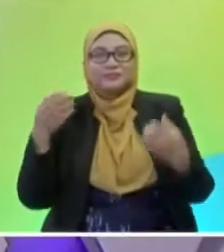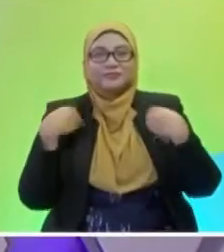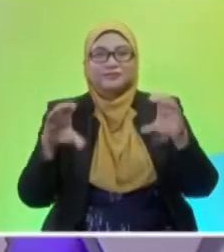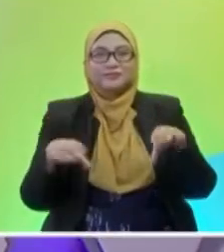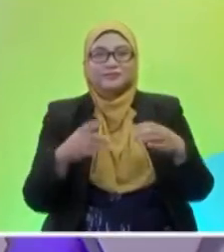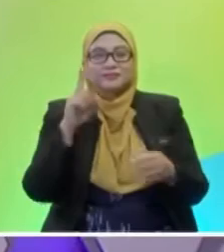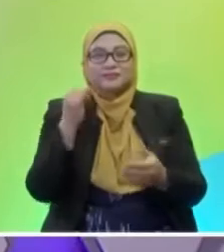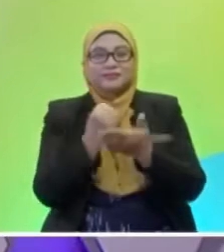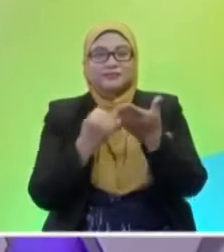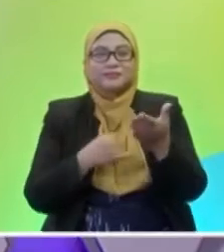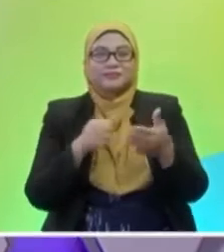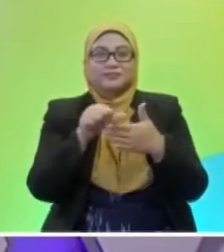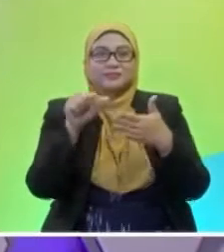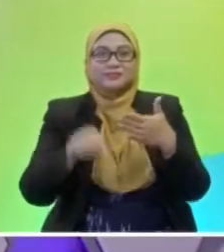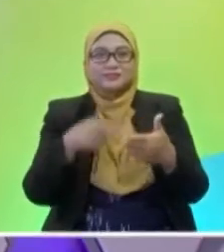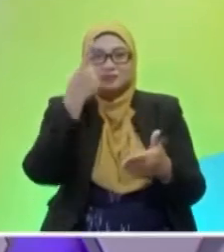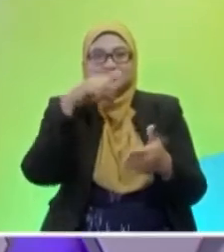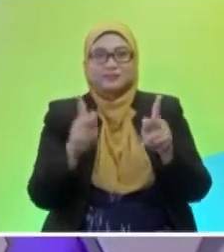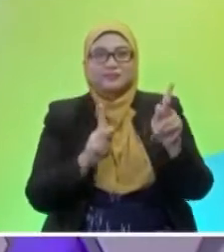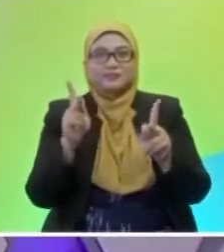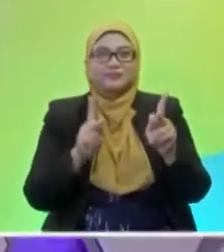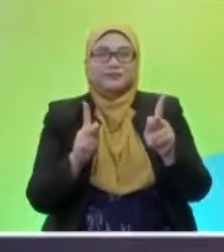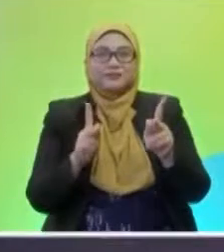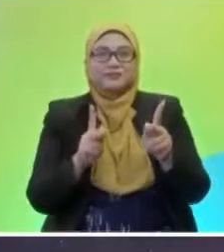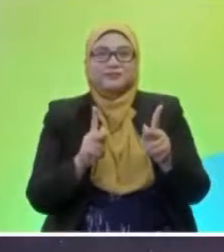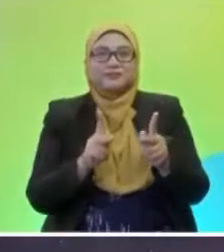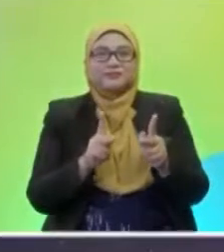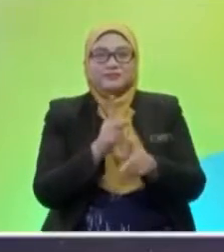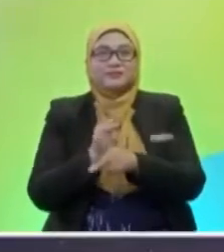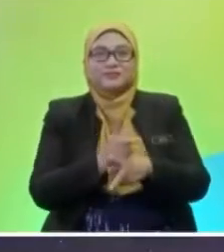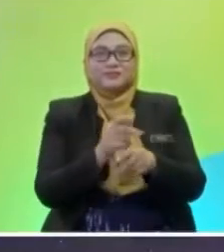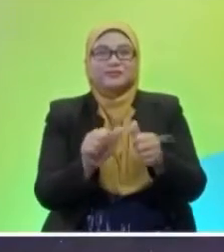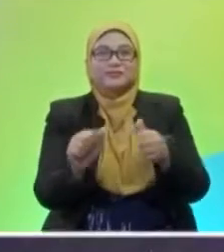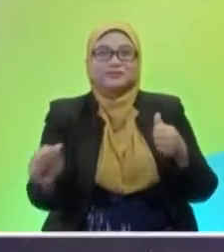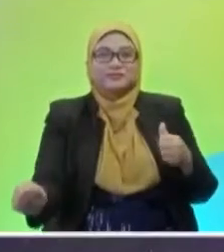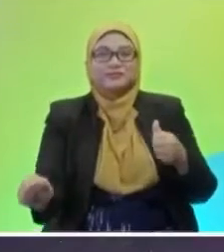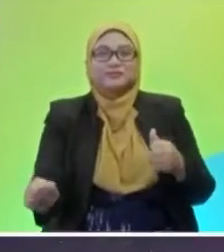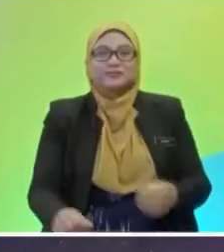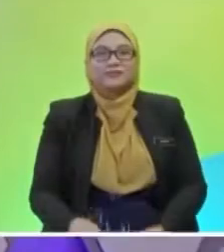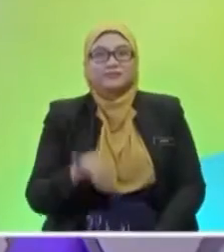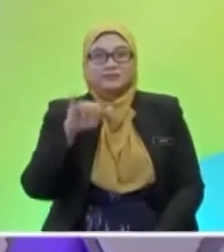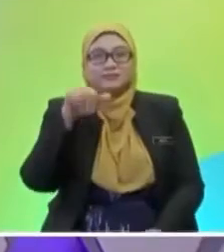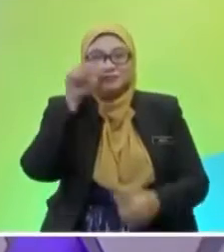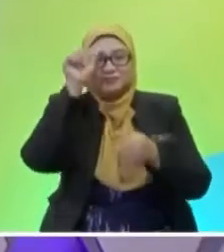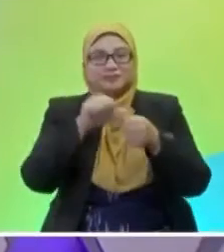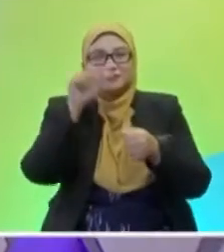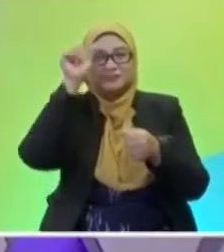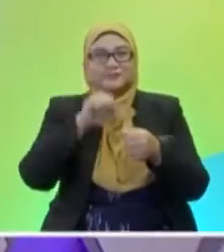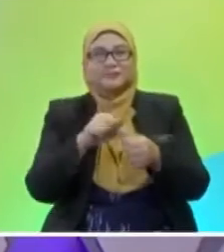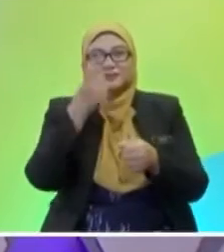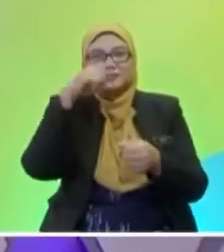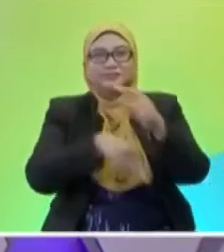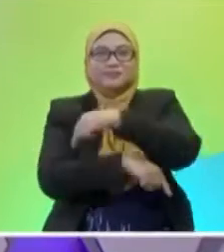akhir untuk kereta kawalan jauh. Kereta kawalan jauh. Ingat Cikgu, ingat. Jadi untuk hari ini, Cikgu akan ajar